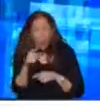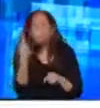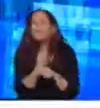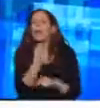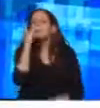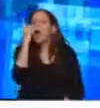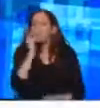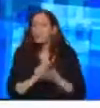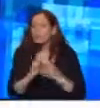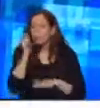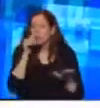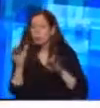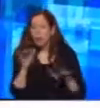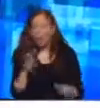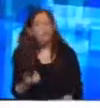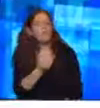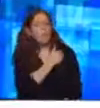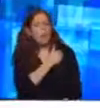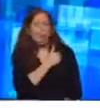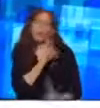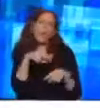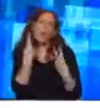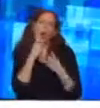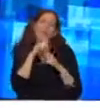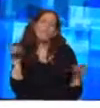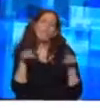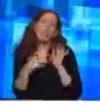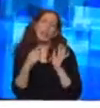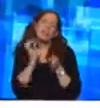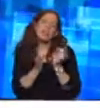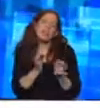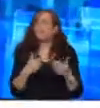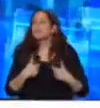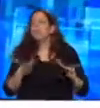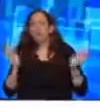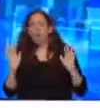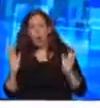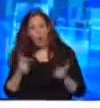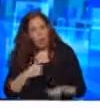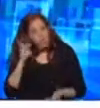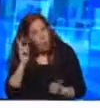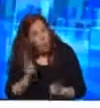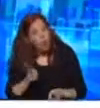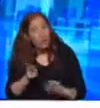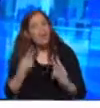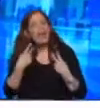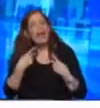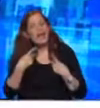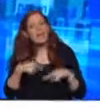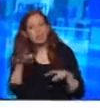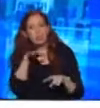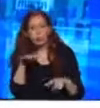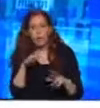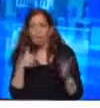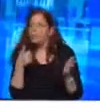פעמיים במשרד ראש הממשלה. וראש הממשלה אמר לנו, אני לא יכול לבטל את הפסק. הפסק הזה גדול עליי, לא יכול לבטל אותו. אבל אני יכול להסדיר לכם את השכונה. סוף